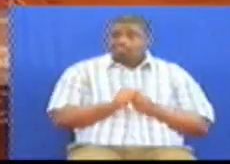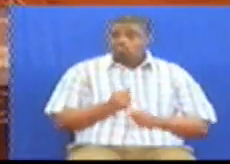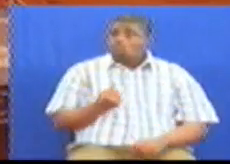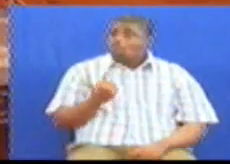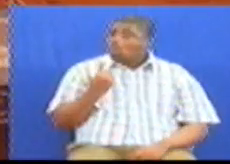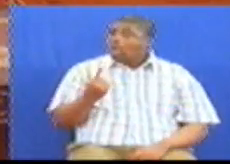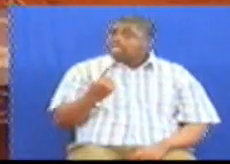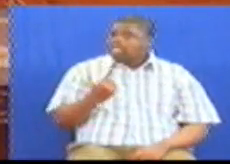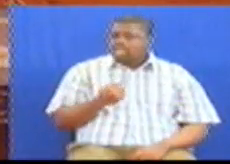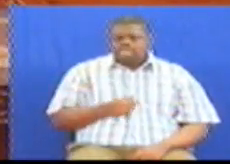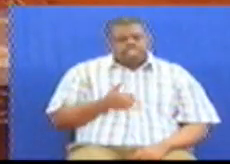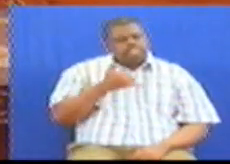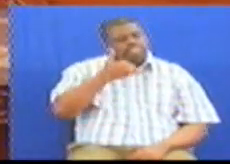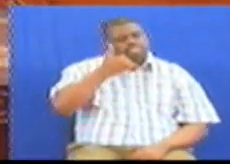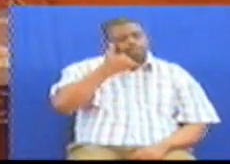simu.